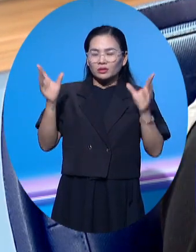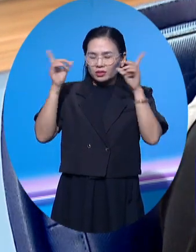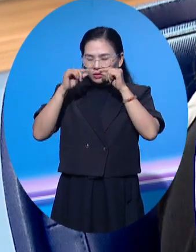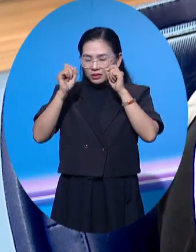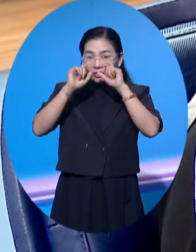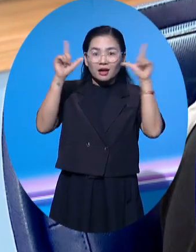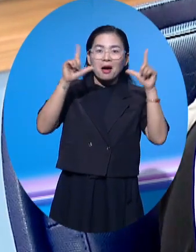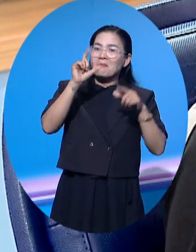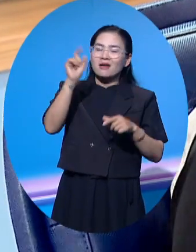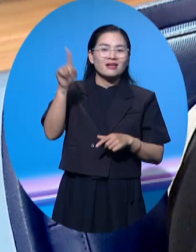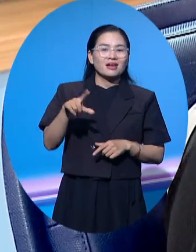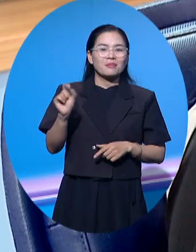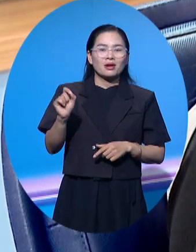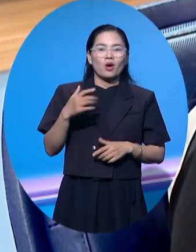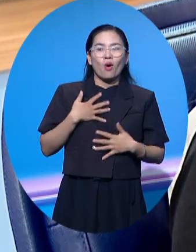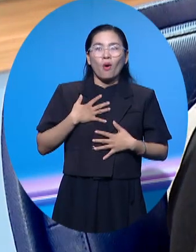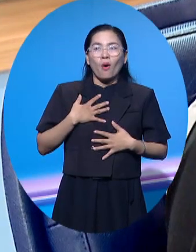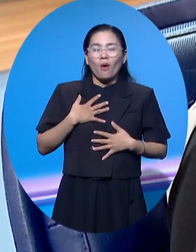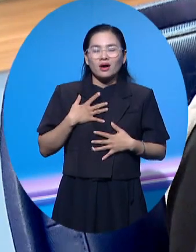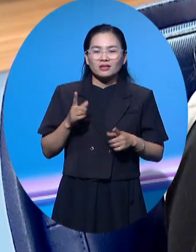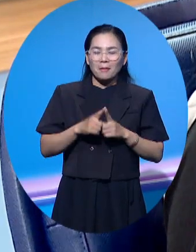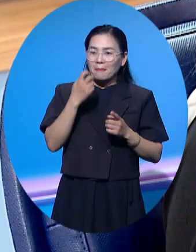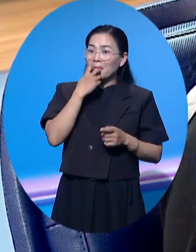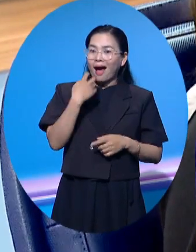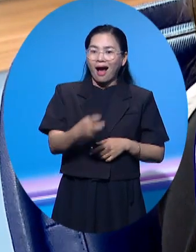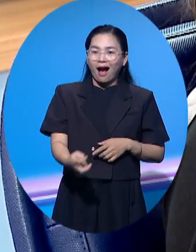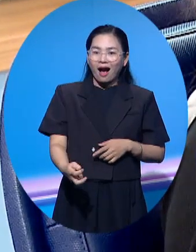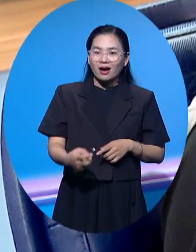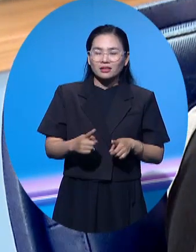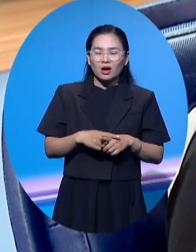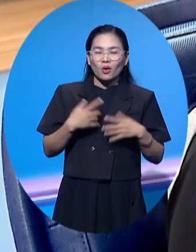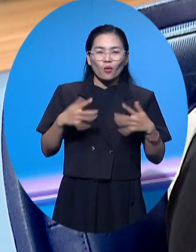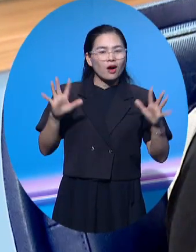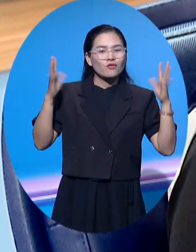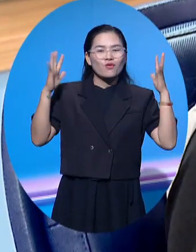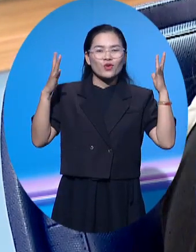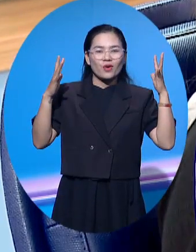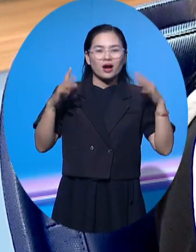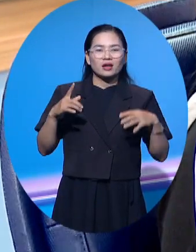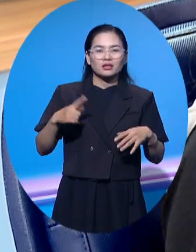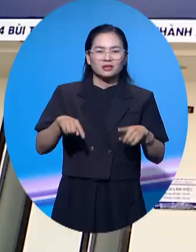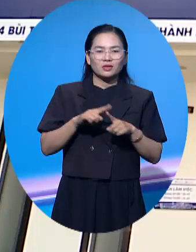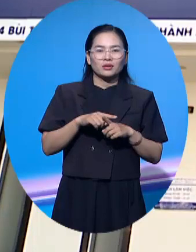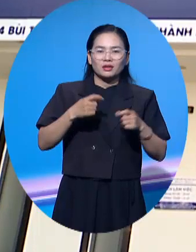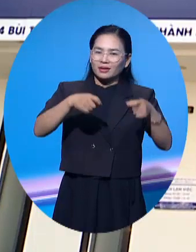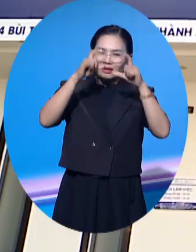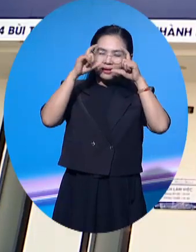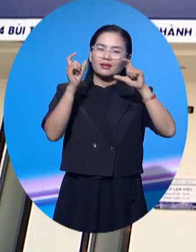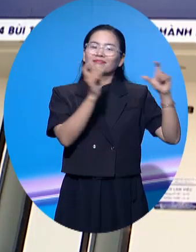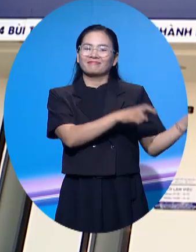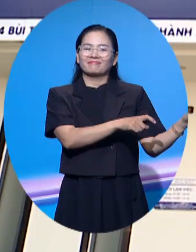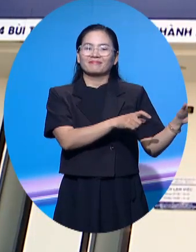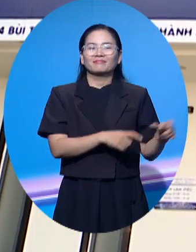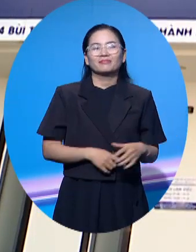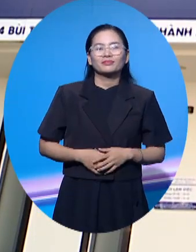được 10 trên 10 luôn, không ngờ luôn, kiểu cảm giác giống như là bất ngờ luôn á, cảm giác vui á là mình thoát được cái kính rồi. Sau